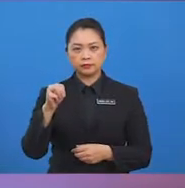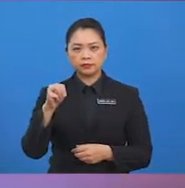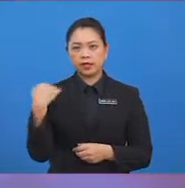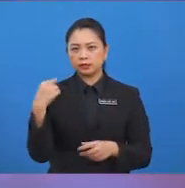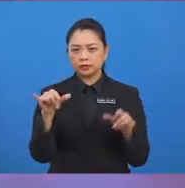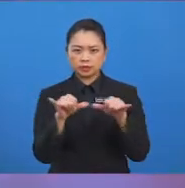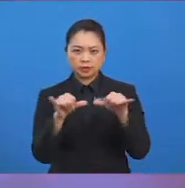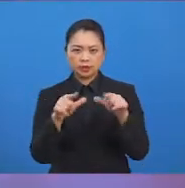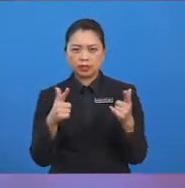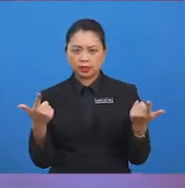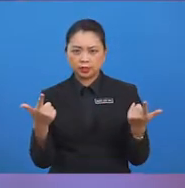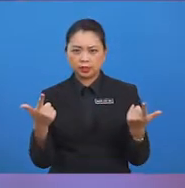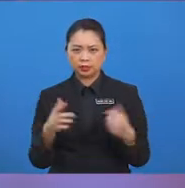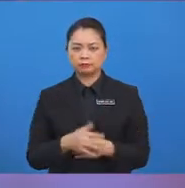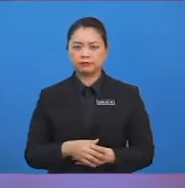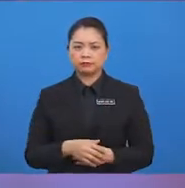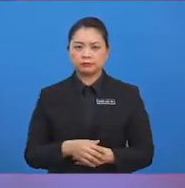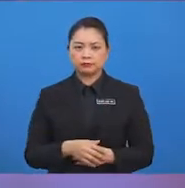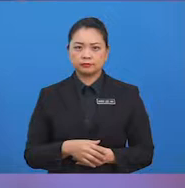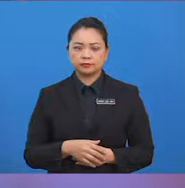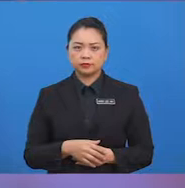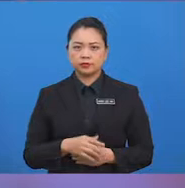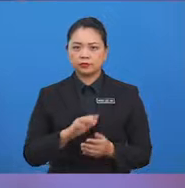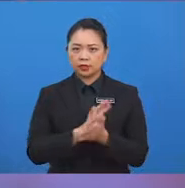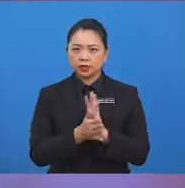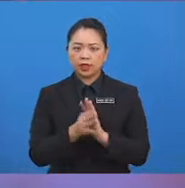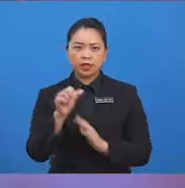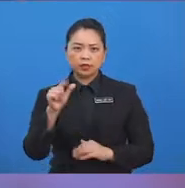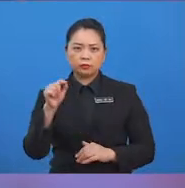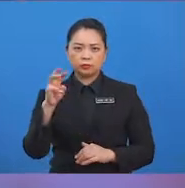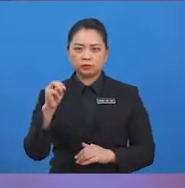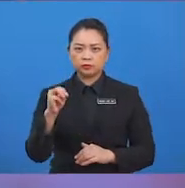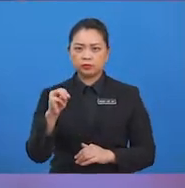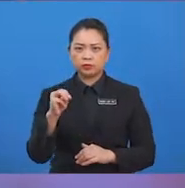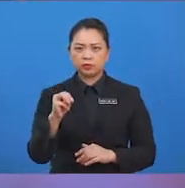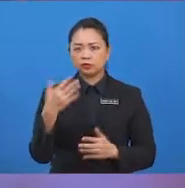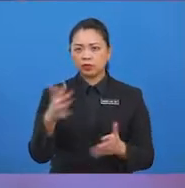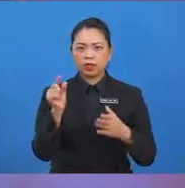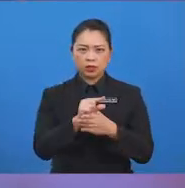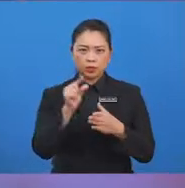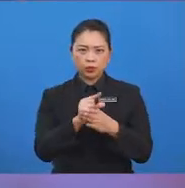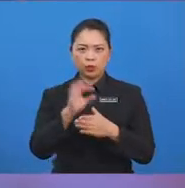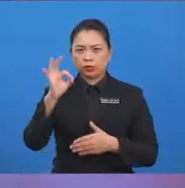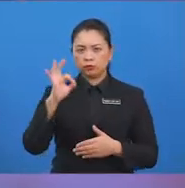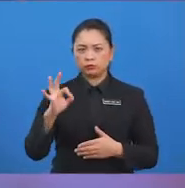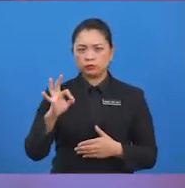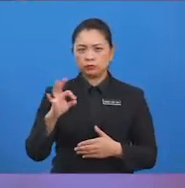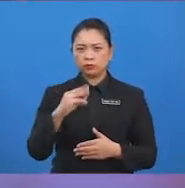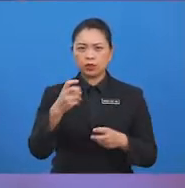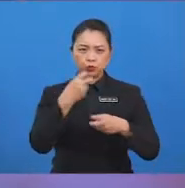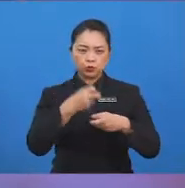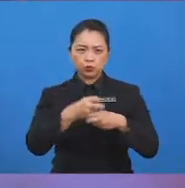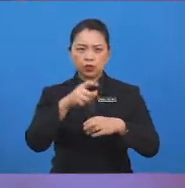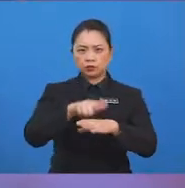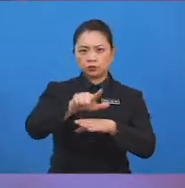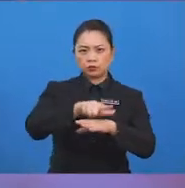berlainan. Atom asing ini telah mengganggu susunan atom yang teratur dan menyukarkan